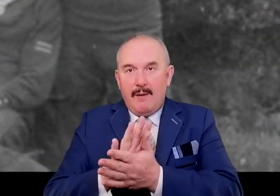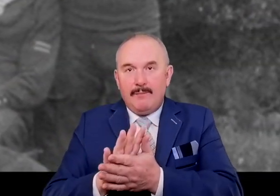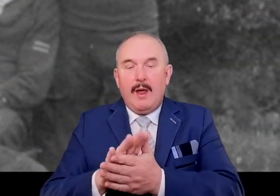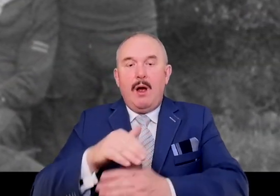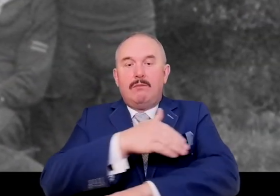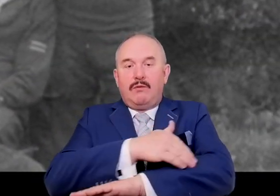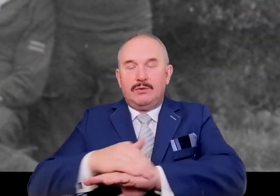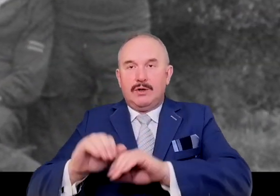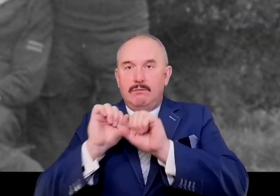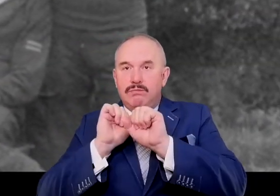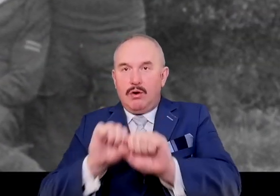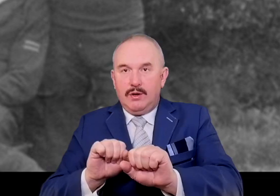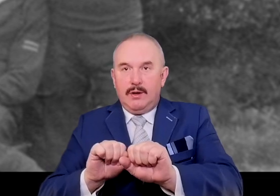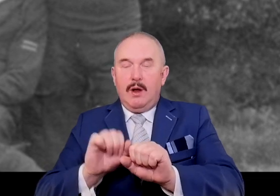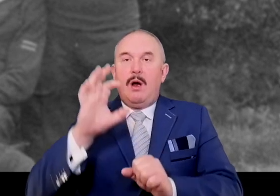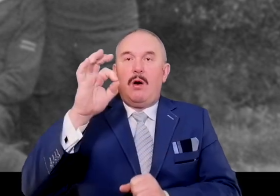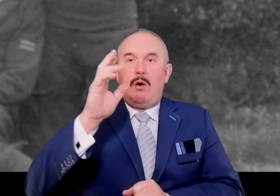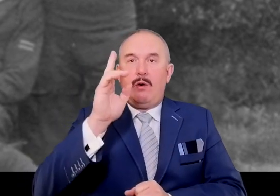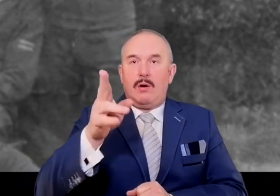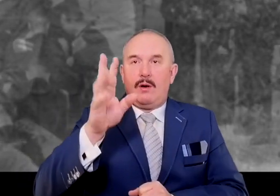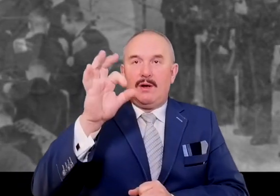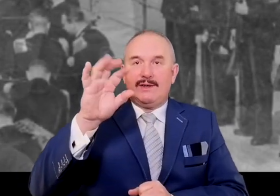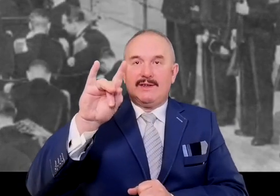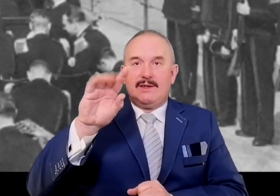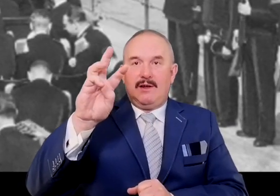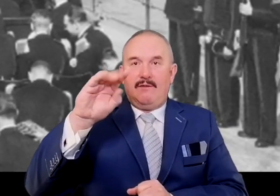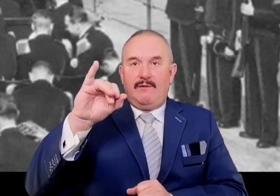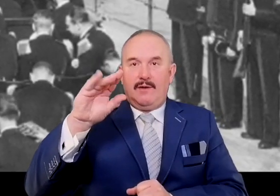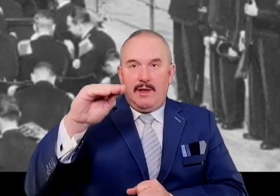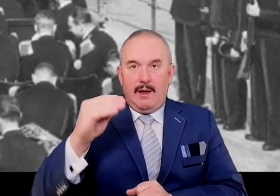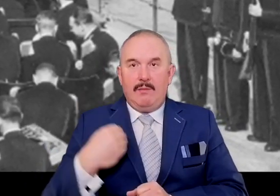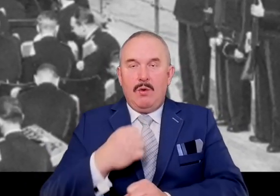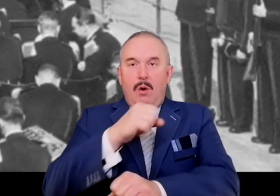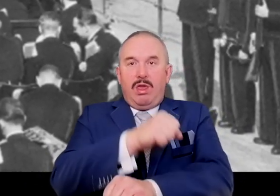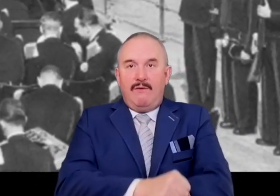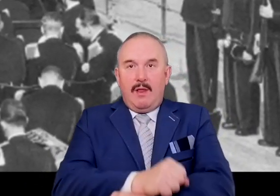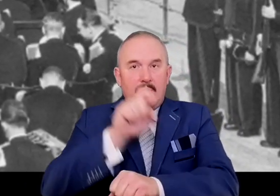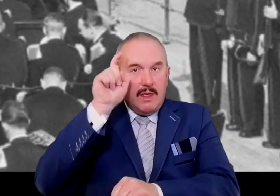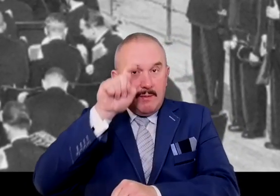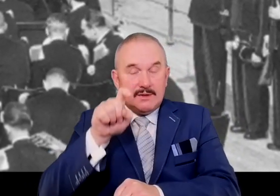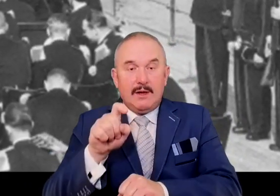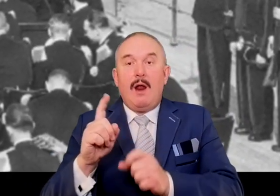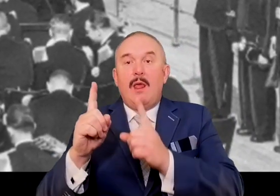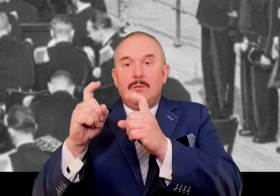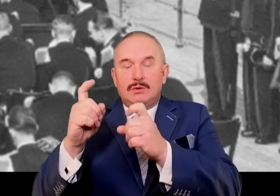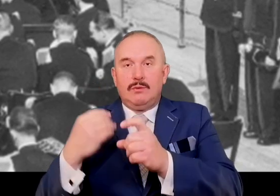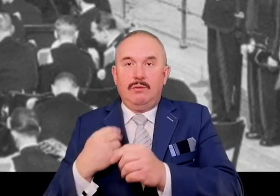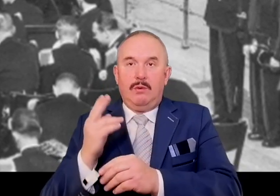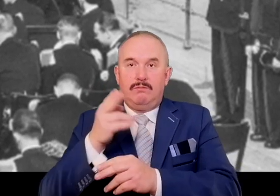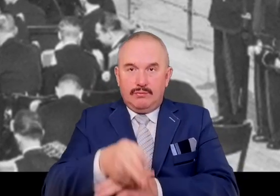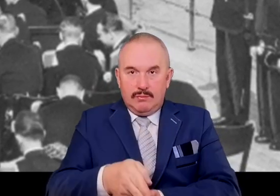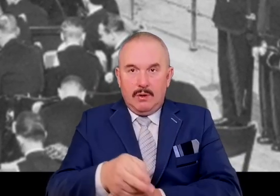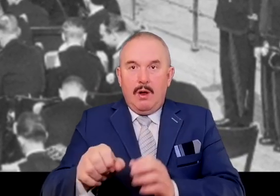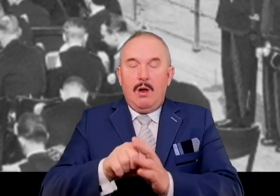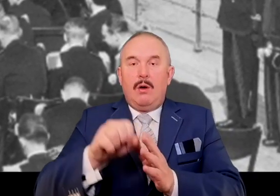obronie Wybrzeża, w lądowej obronie Wybrzeża na Oksywiu. Dostał się do niewoli niemieckiej. Początkowo trafił